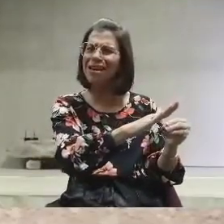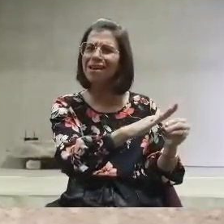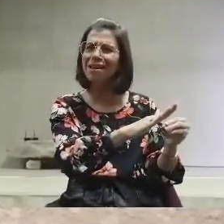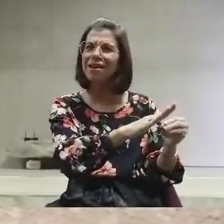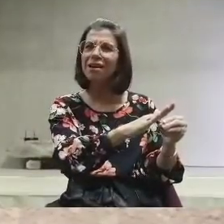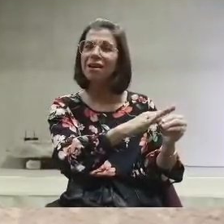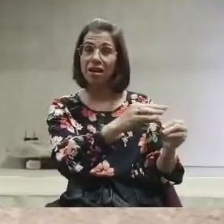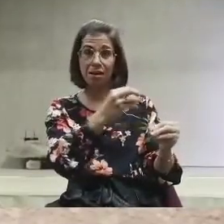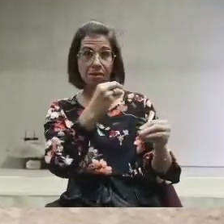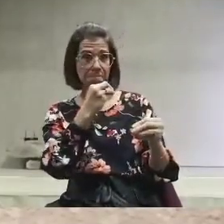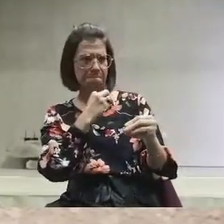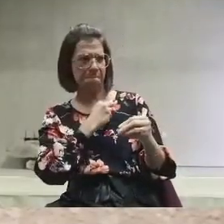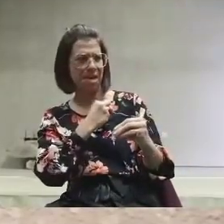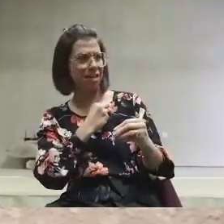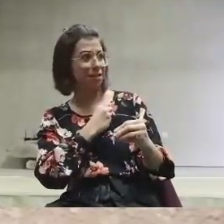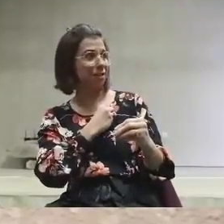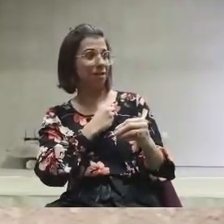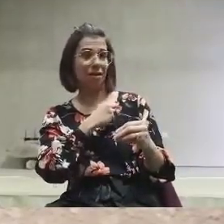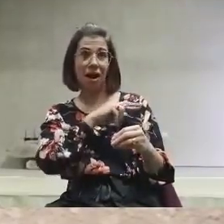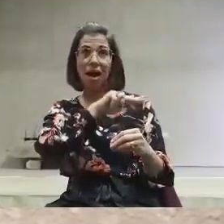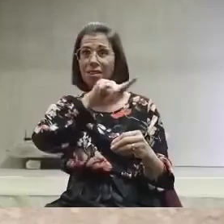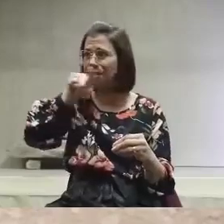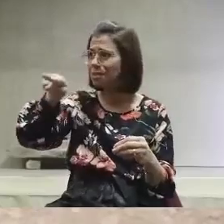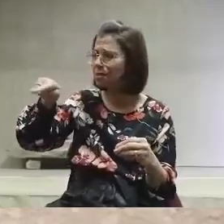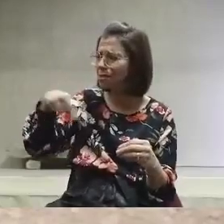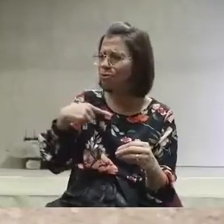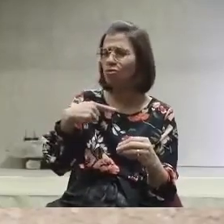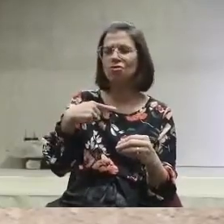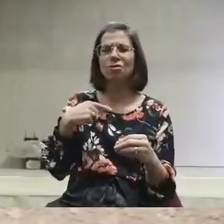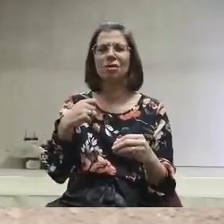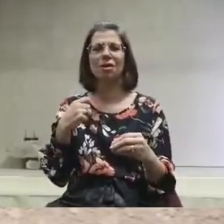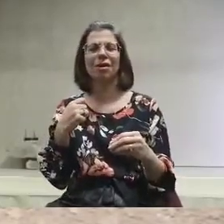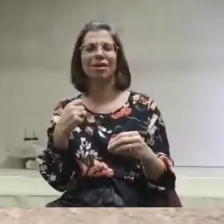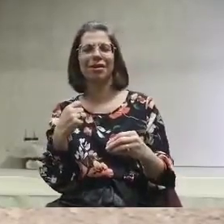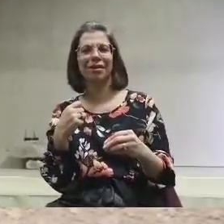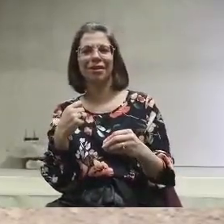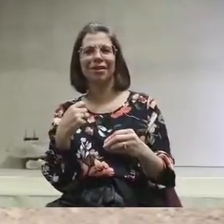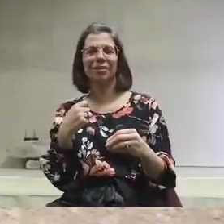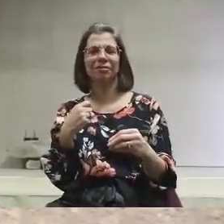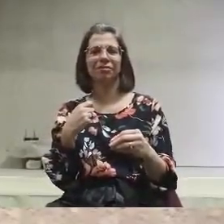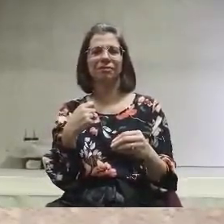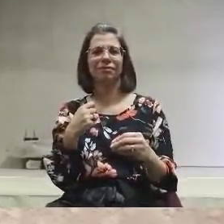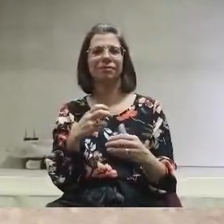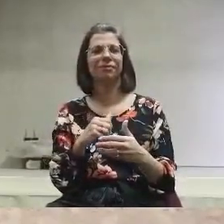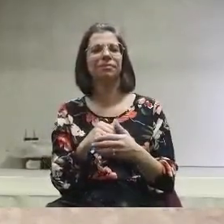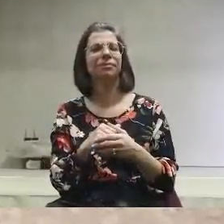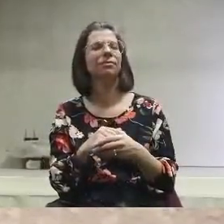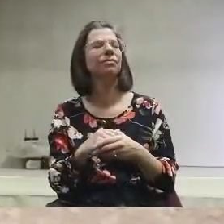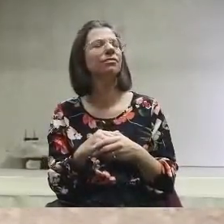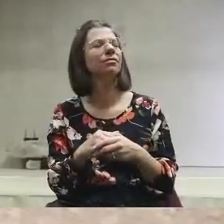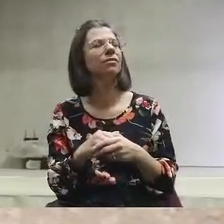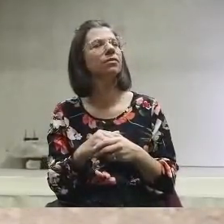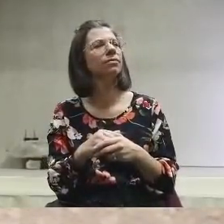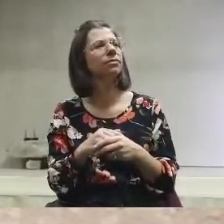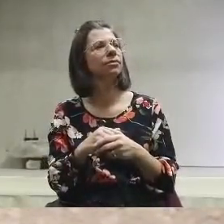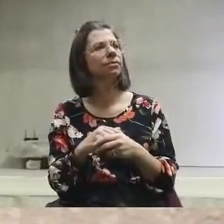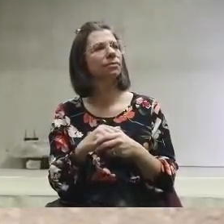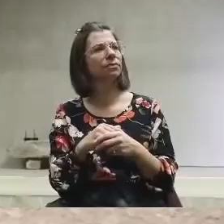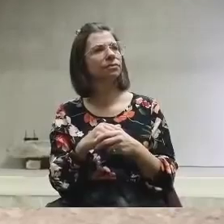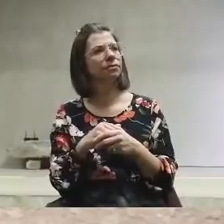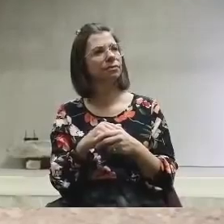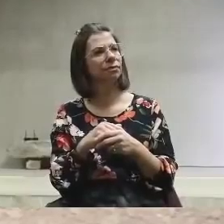nos péchés, de tes maladies, de tes infirmités. Chacune de nos infirmités,